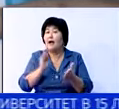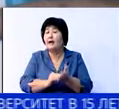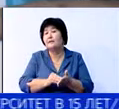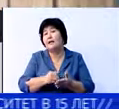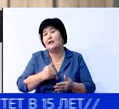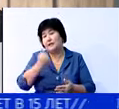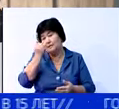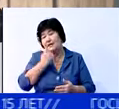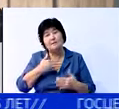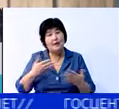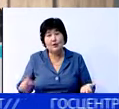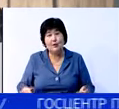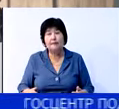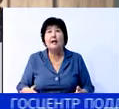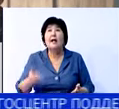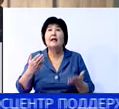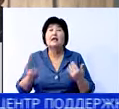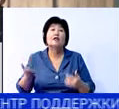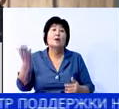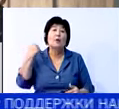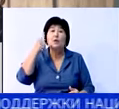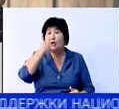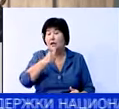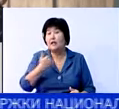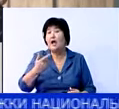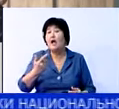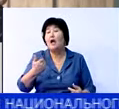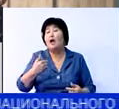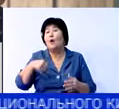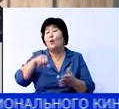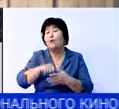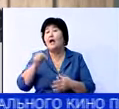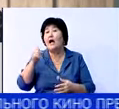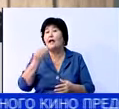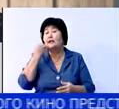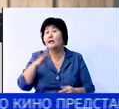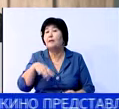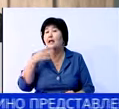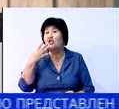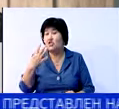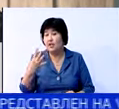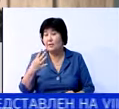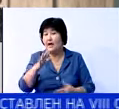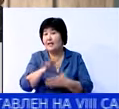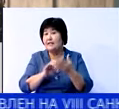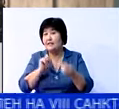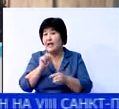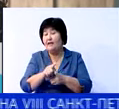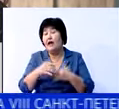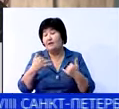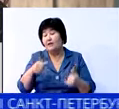Спасибо большое. Если в прошлом году на участие «Алтын Сапа» у нас было 4 заявок, то в этом